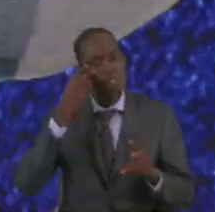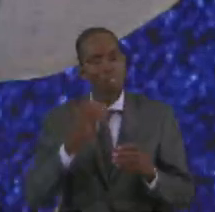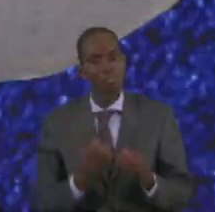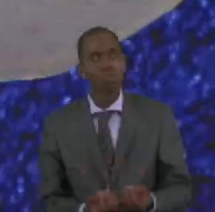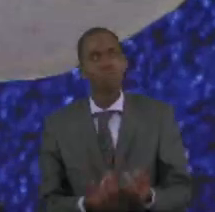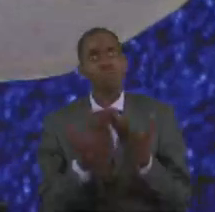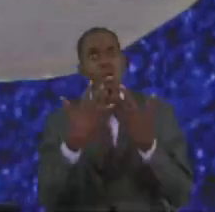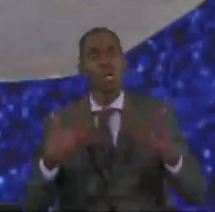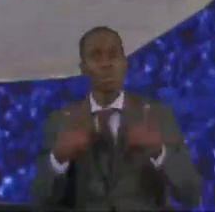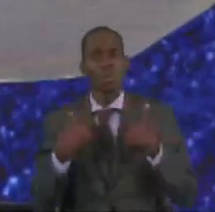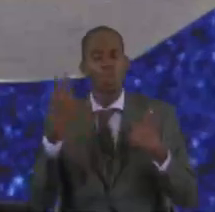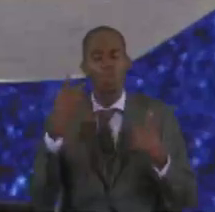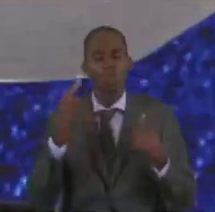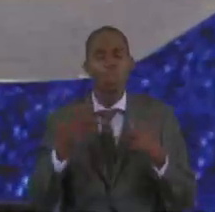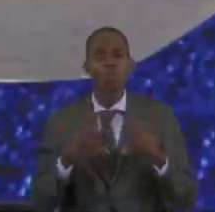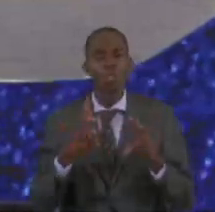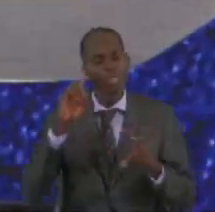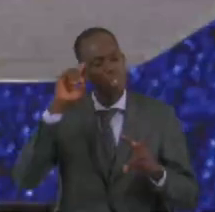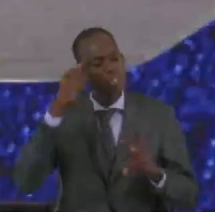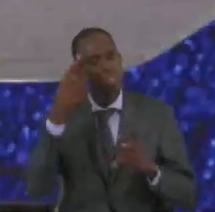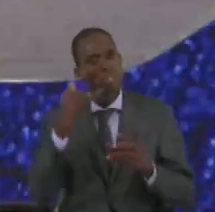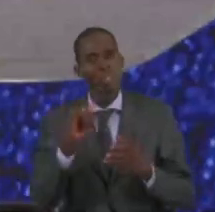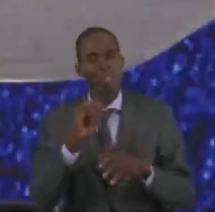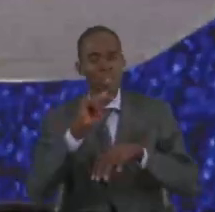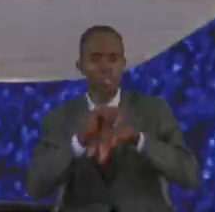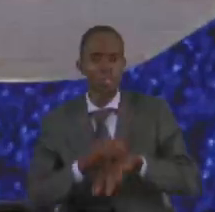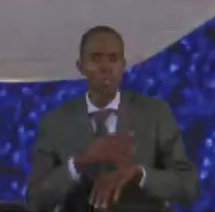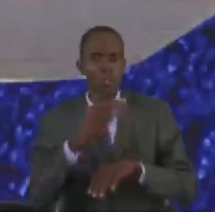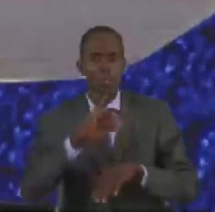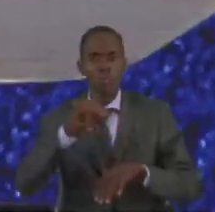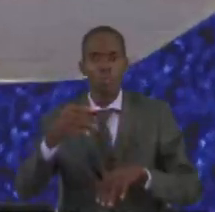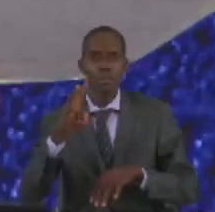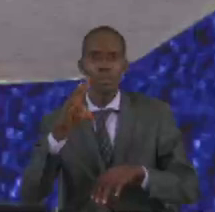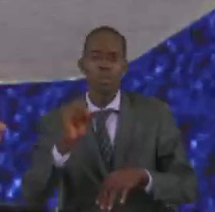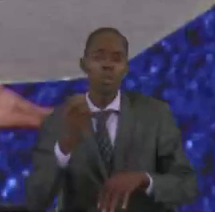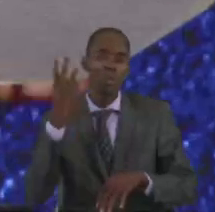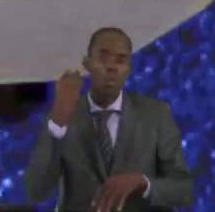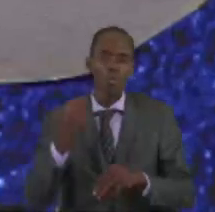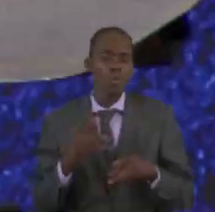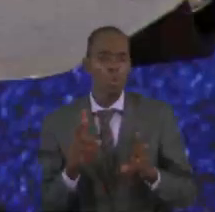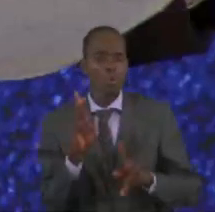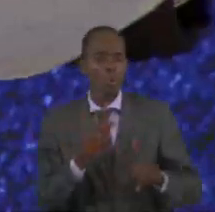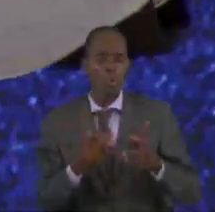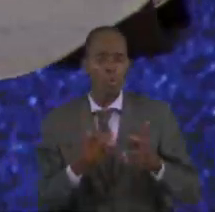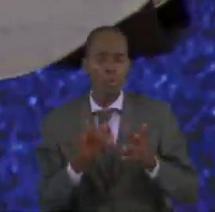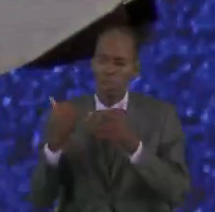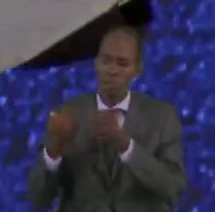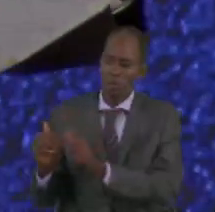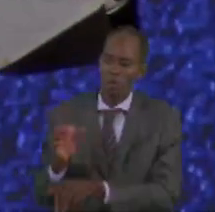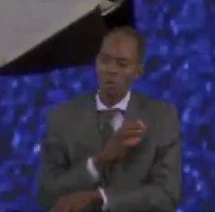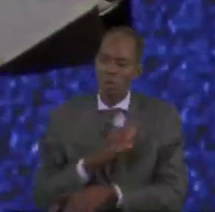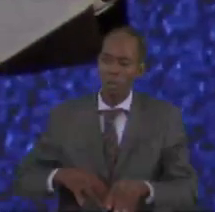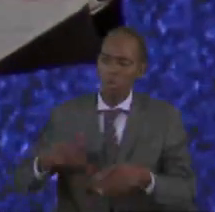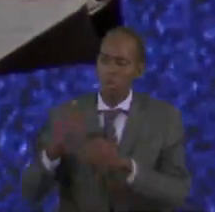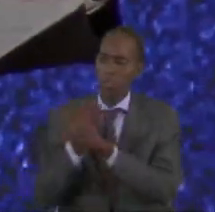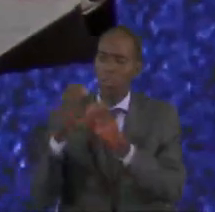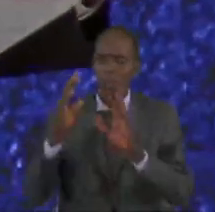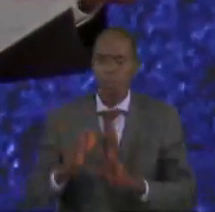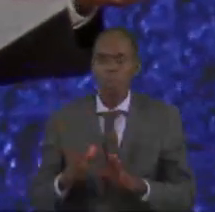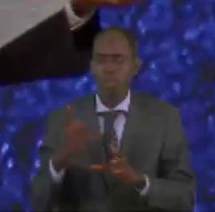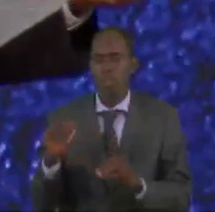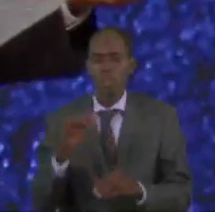Le mot est la voie. Il croyait que la tradition des Juifs est la voie. Et ceux qui embrassaient